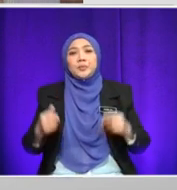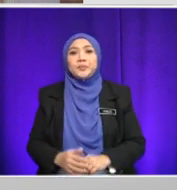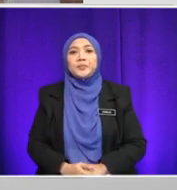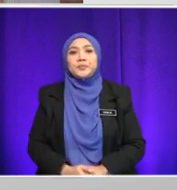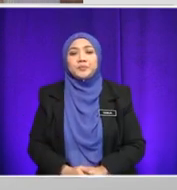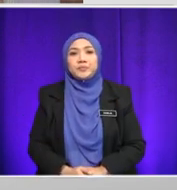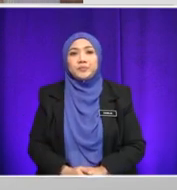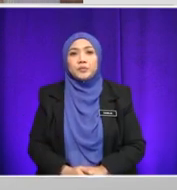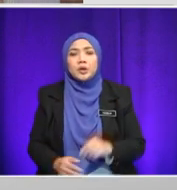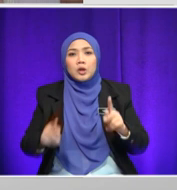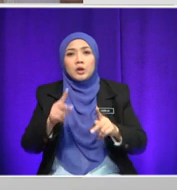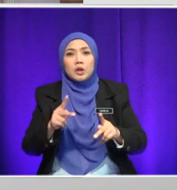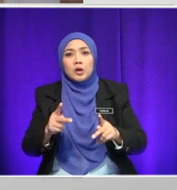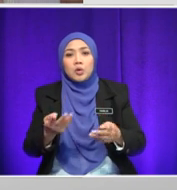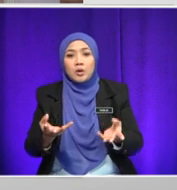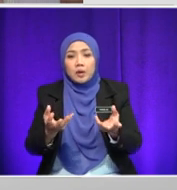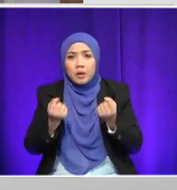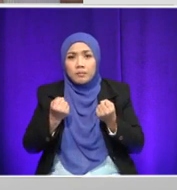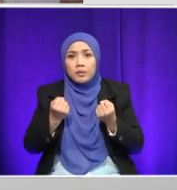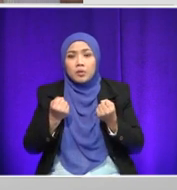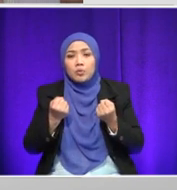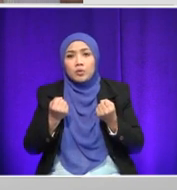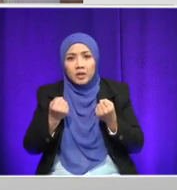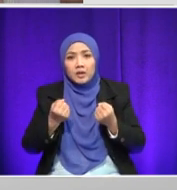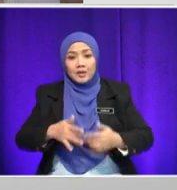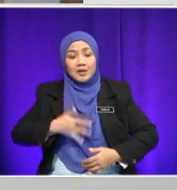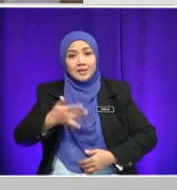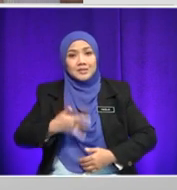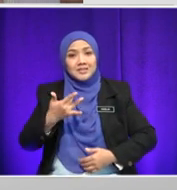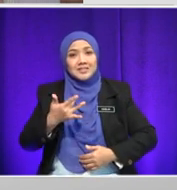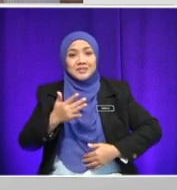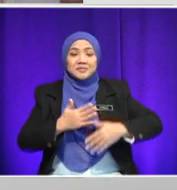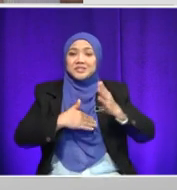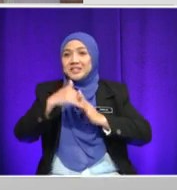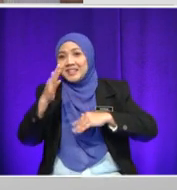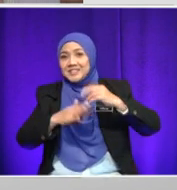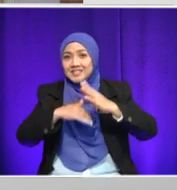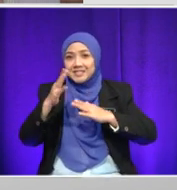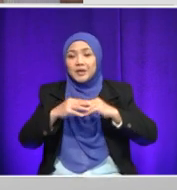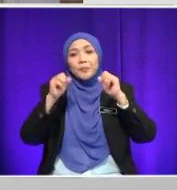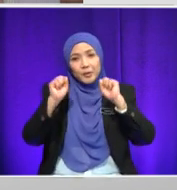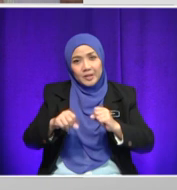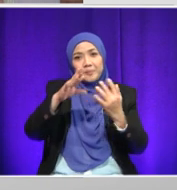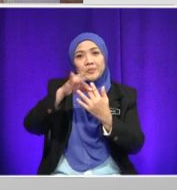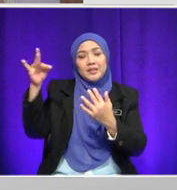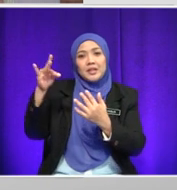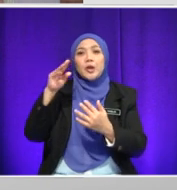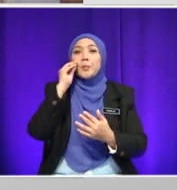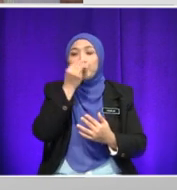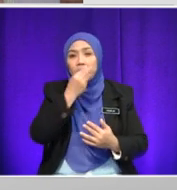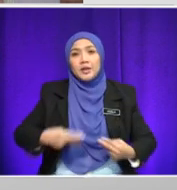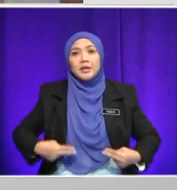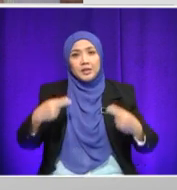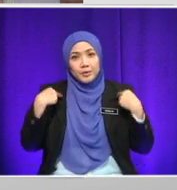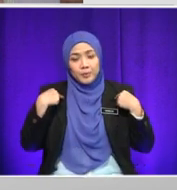mau lebih Nusantara Nusantara kita mengenakan bunga hidup macam nih dan seterusnya adalah gubahan bunga berbentuk kubah sering menjadi pilihan